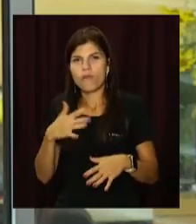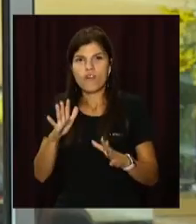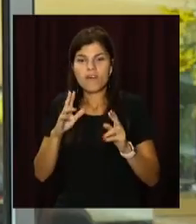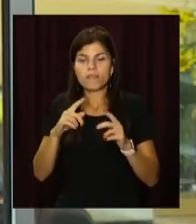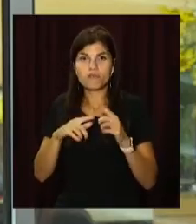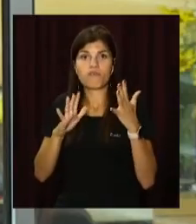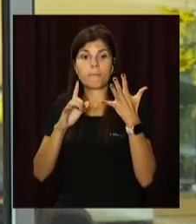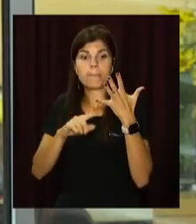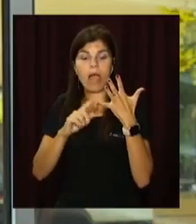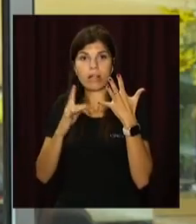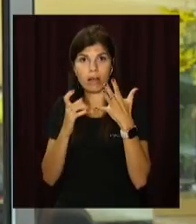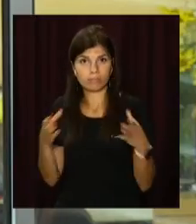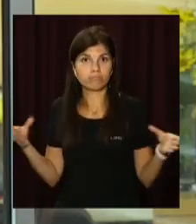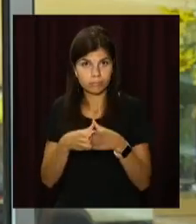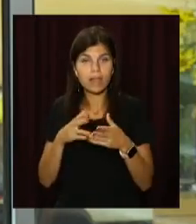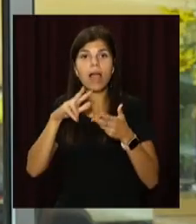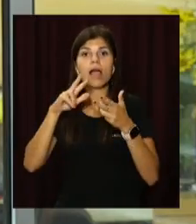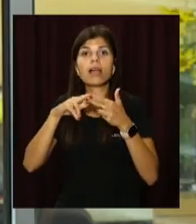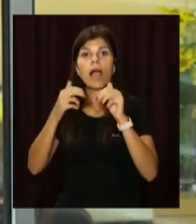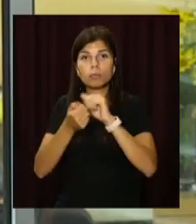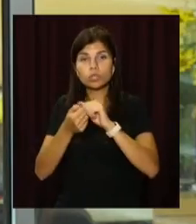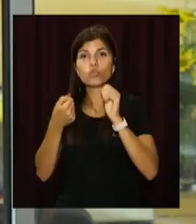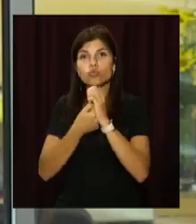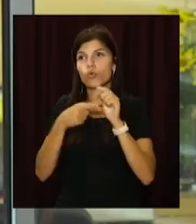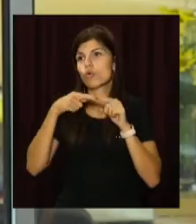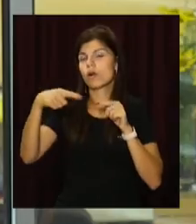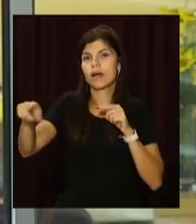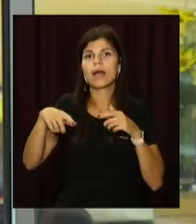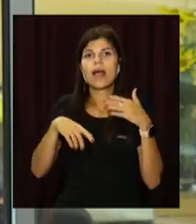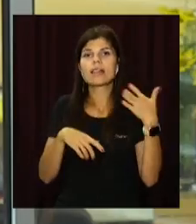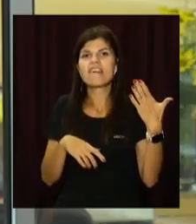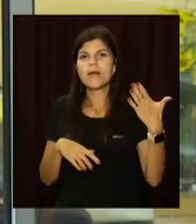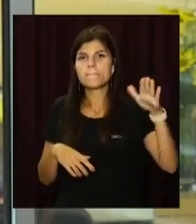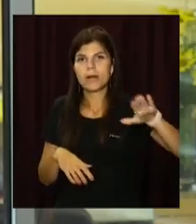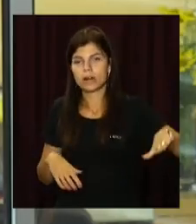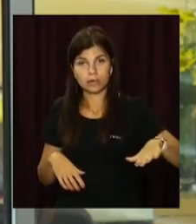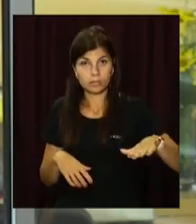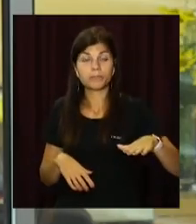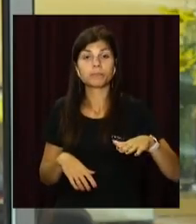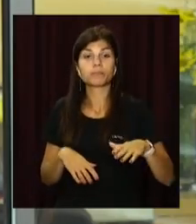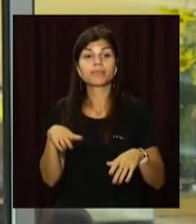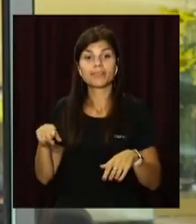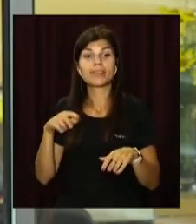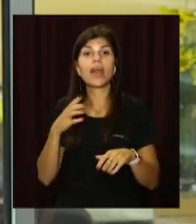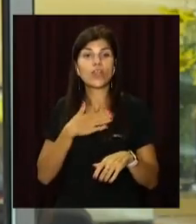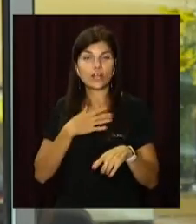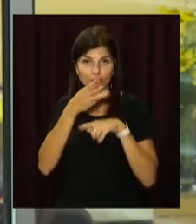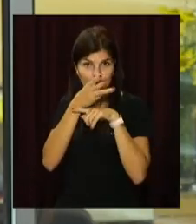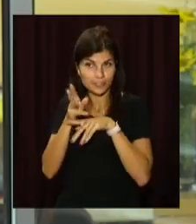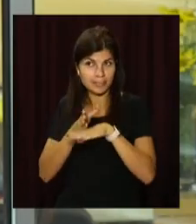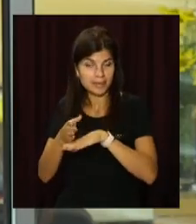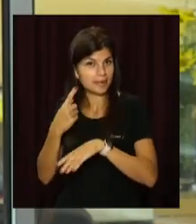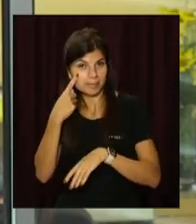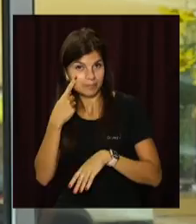Цього разу проїхали від центру Кам'янського на лівий берег трохи більше 20 кілометрів. На велодні побували і наші